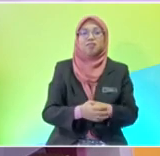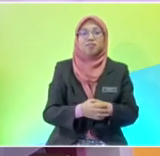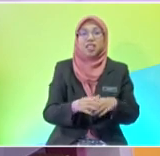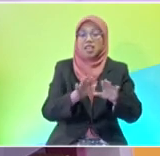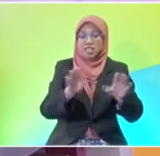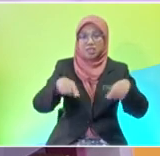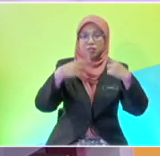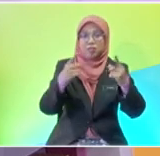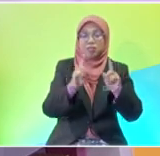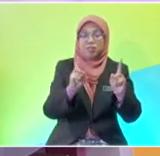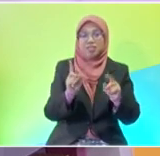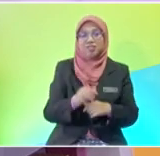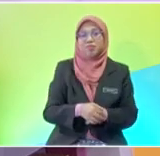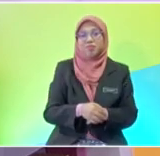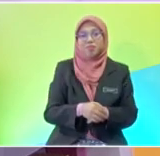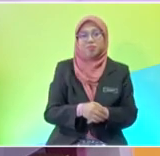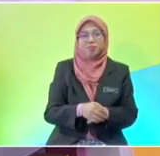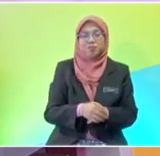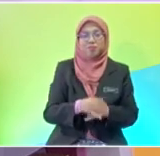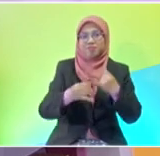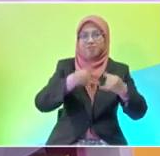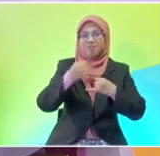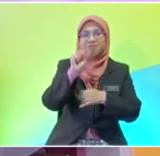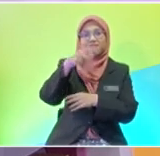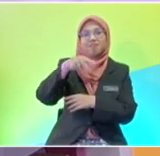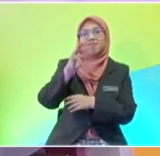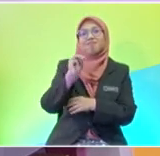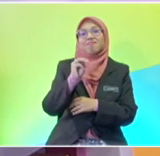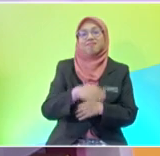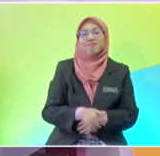kembali sukses SPM 2022